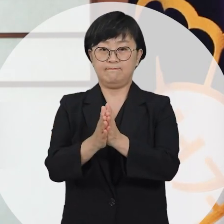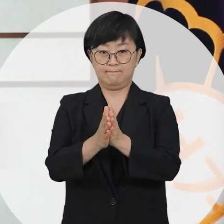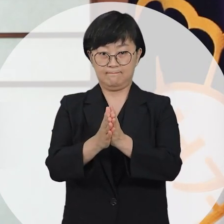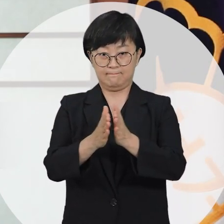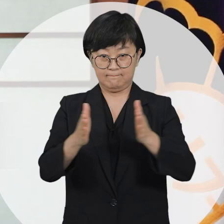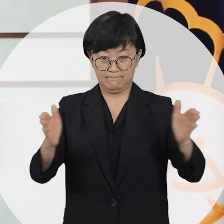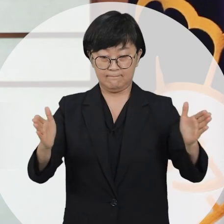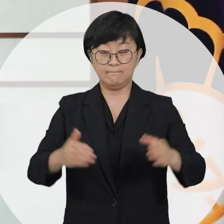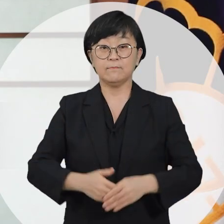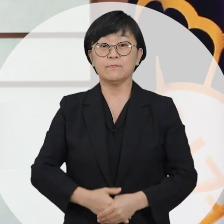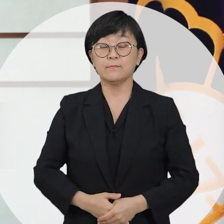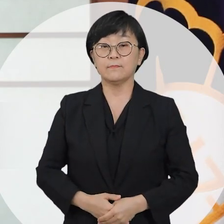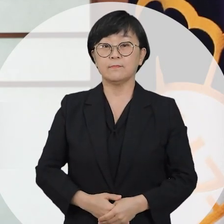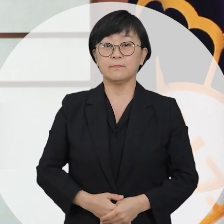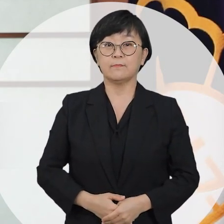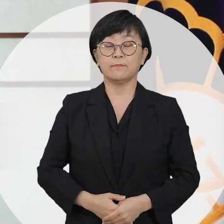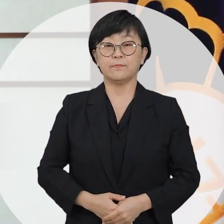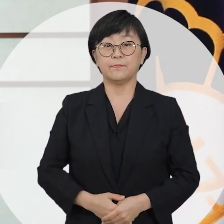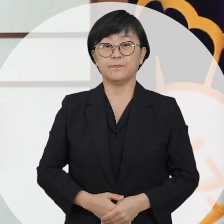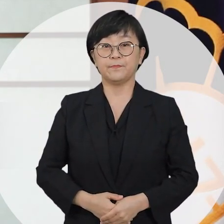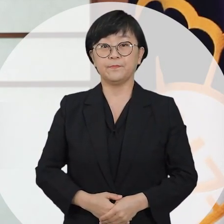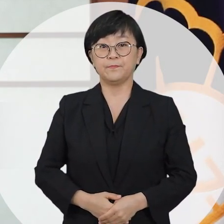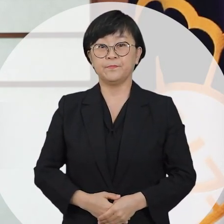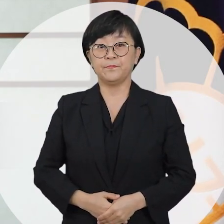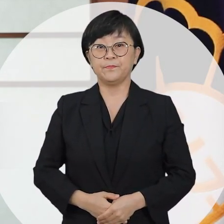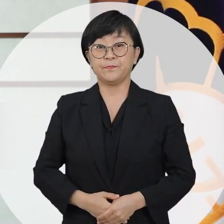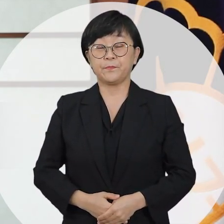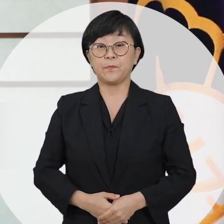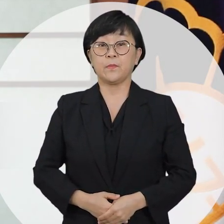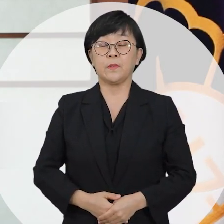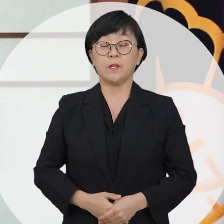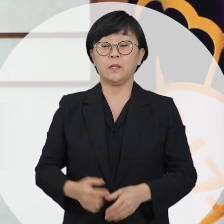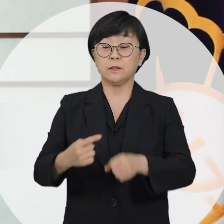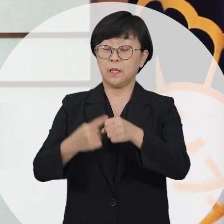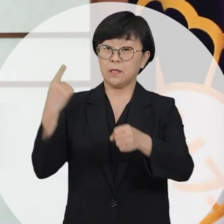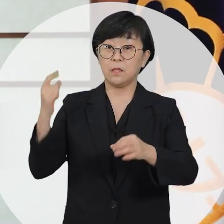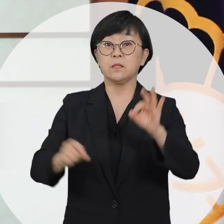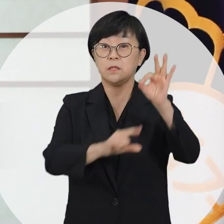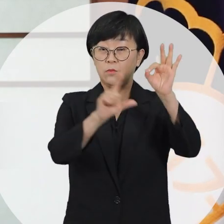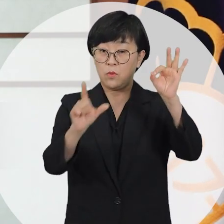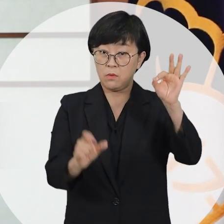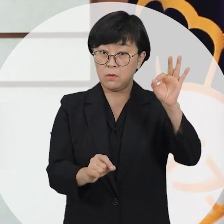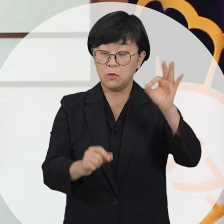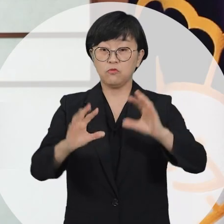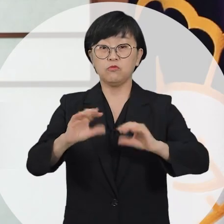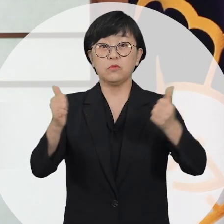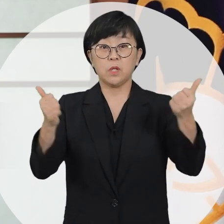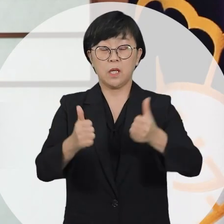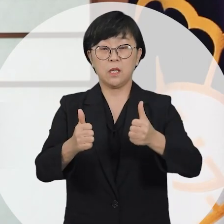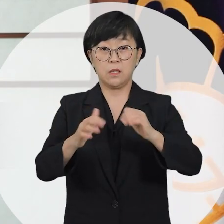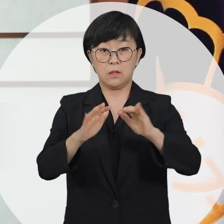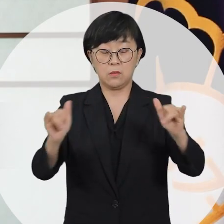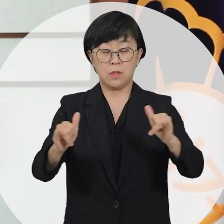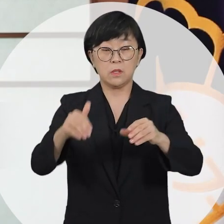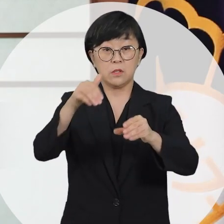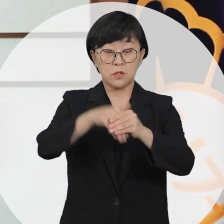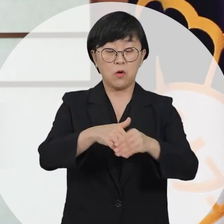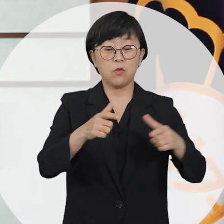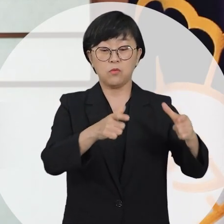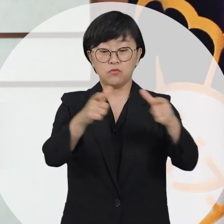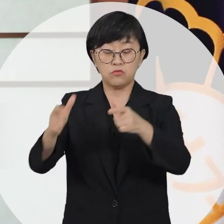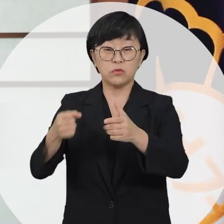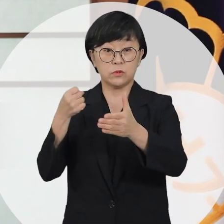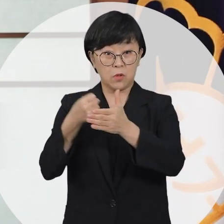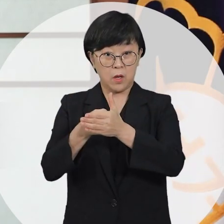본격적으로 시작됩니다. 이미 작년 10월 국회의원 선거구